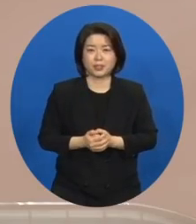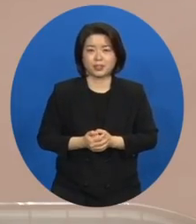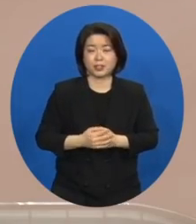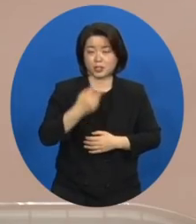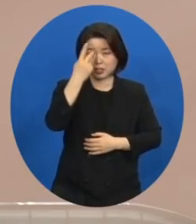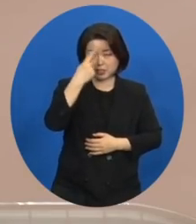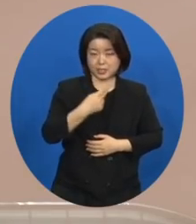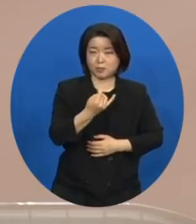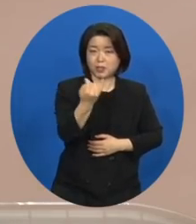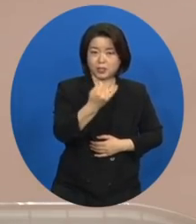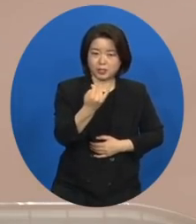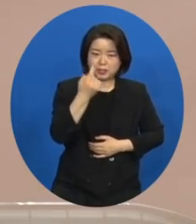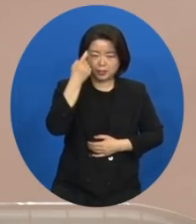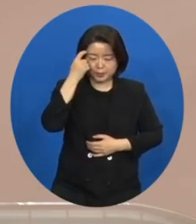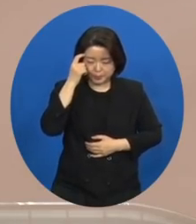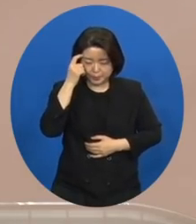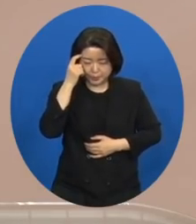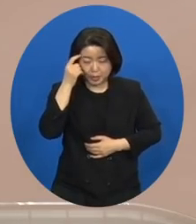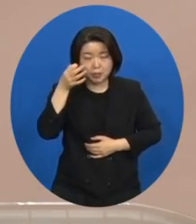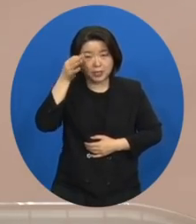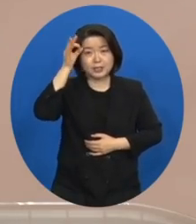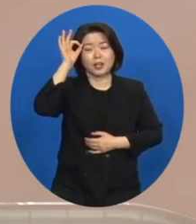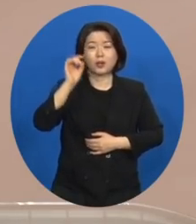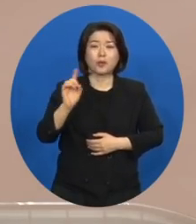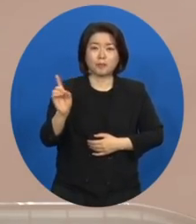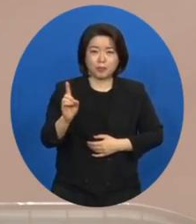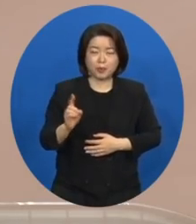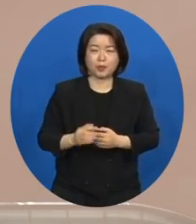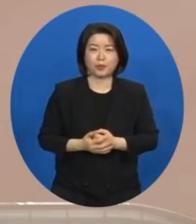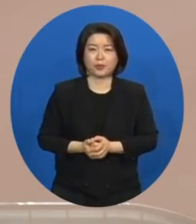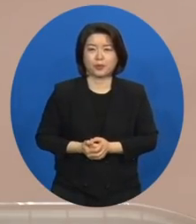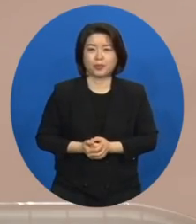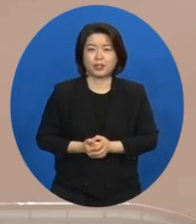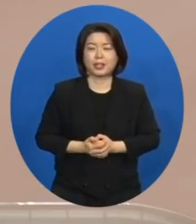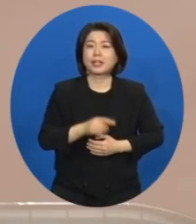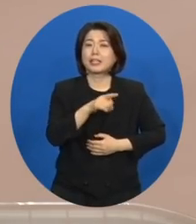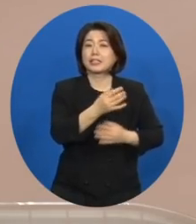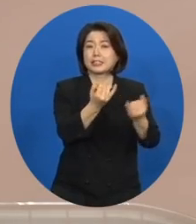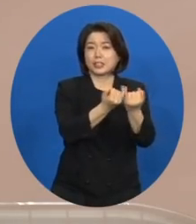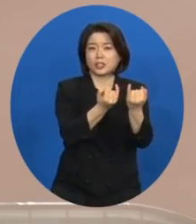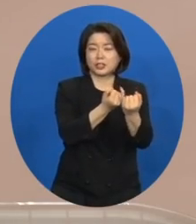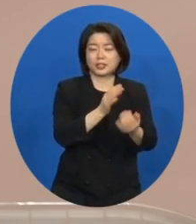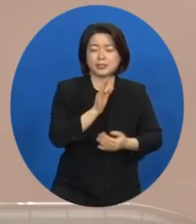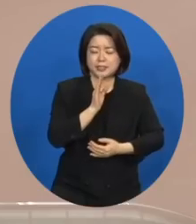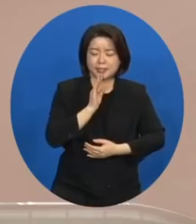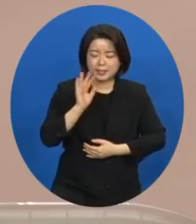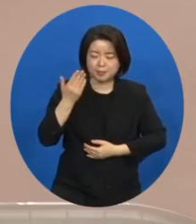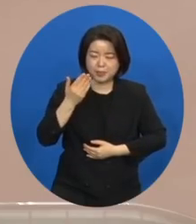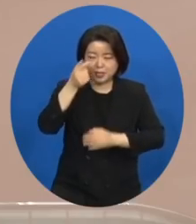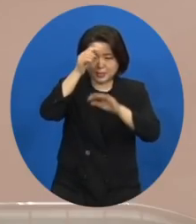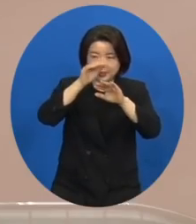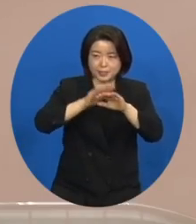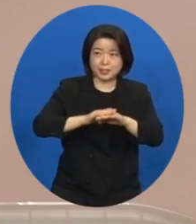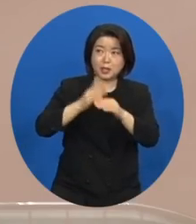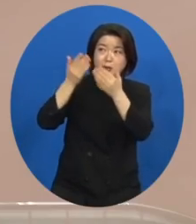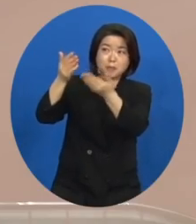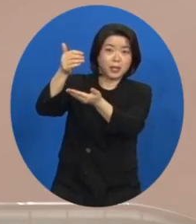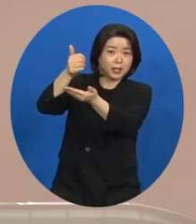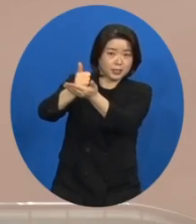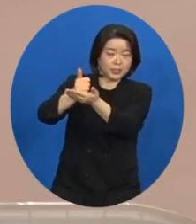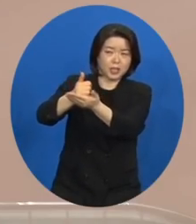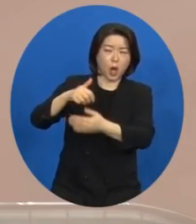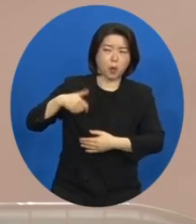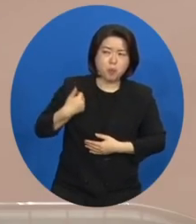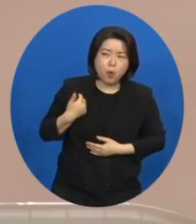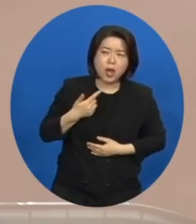깨달은 것이 있습니다 이 여인이 그동안 참된 배 상인 예배 대상의 주님을 알지 못했던 이유